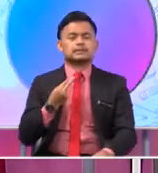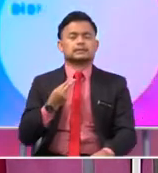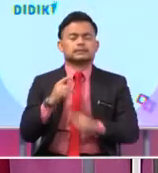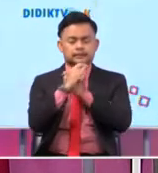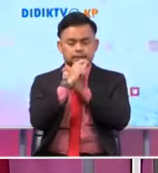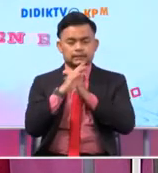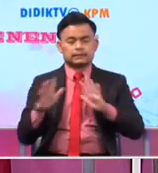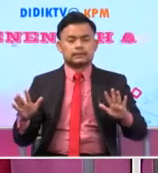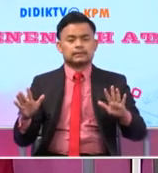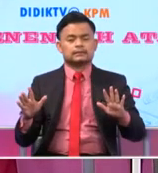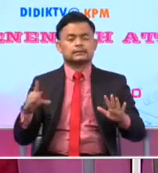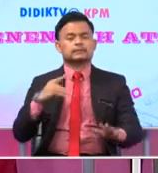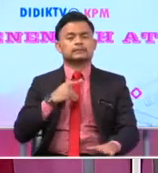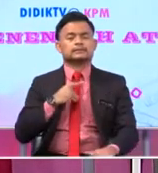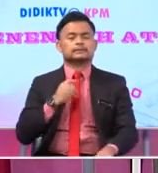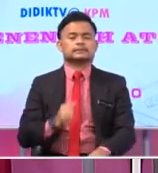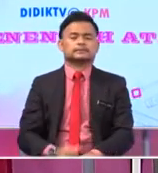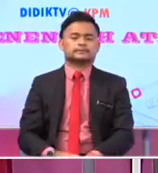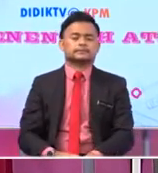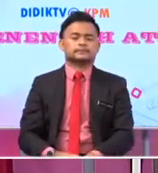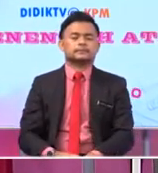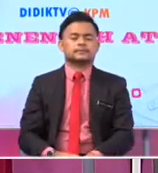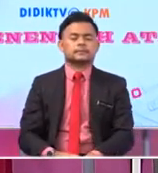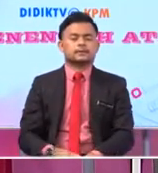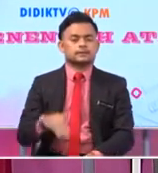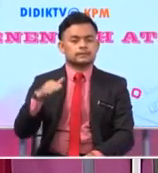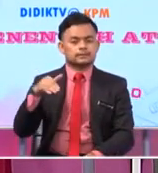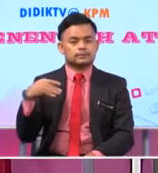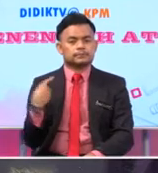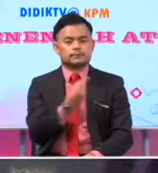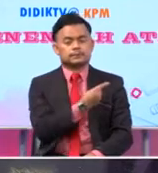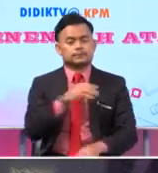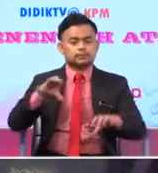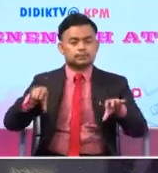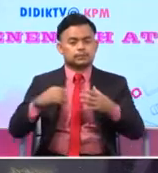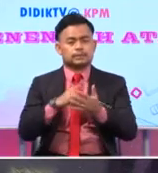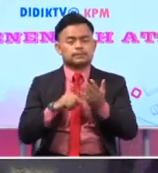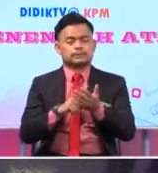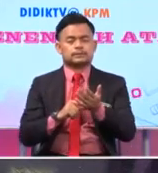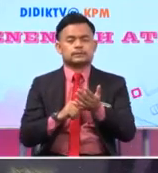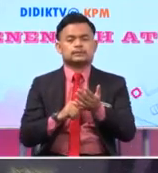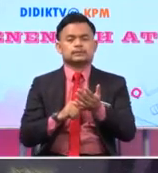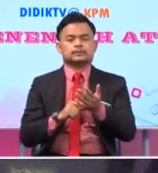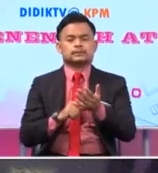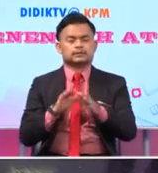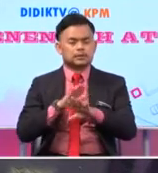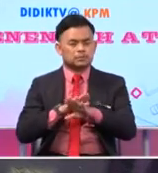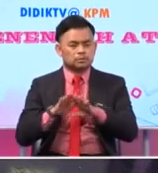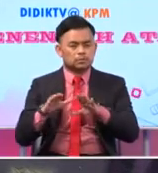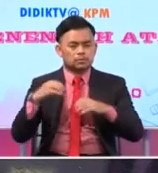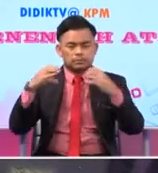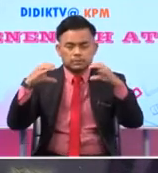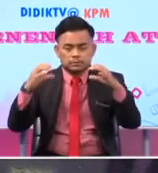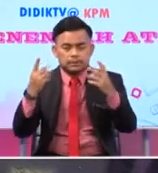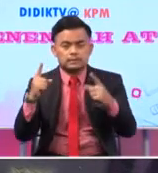tadi Mereka ternyata akan tenang dulu sebelum kita ambil keputusan sekarang kalau kita terburu-buru keputusan gitu mungkin salah satu